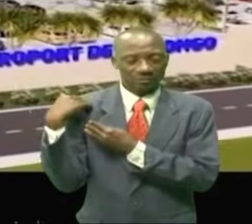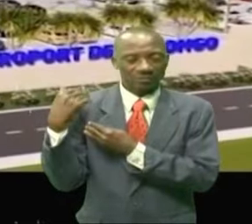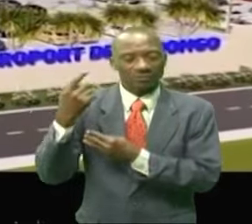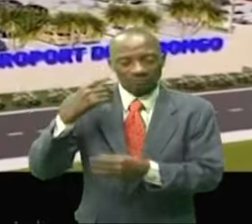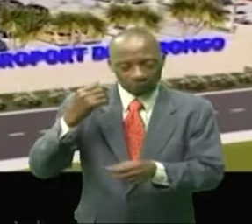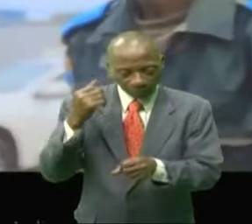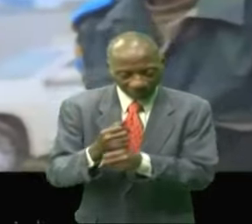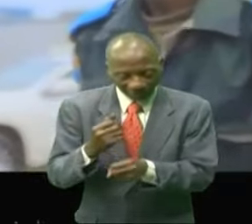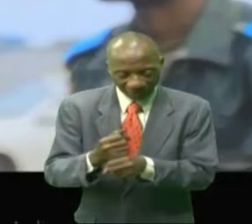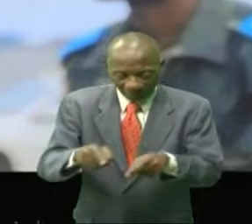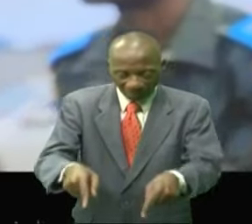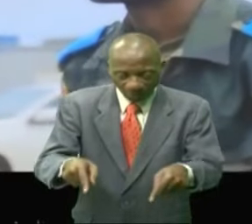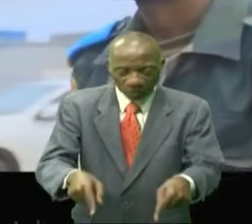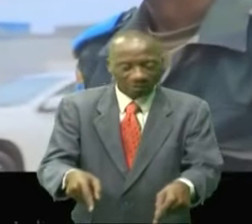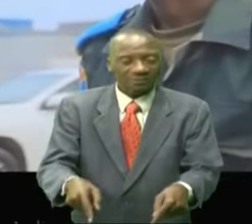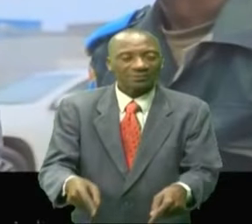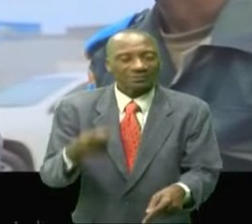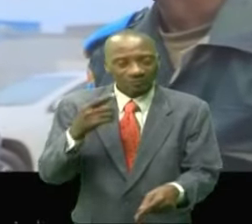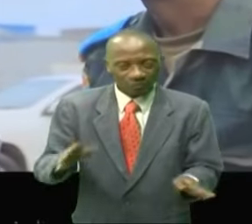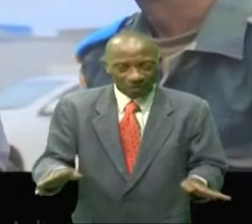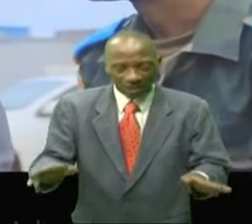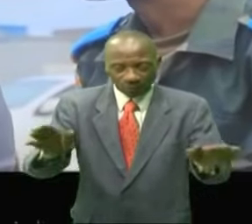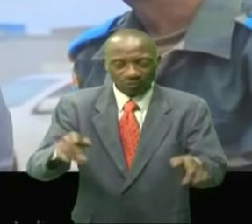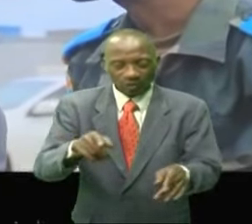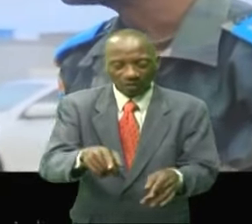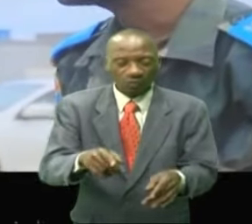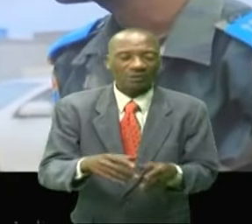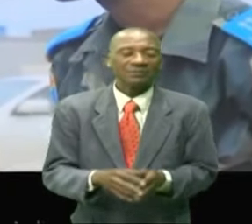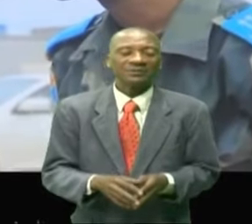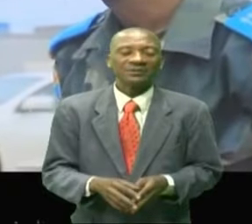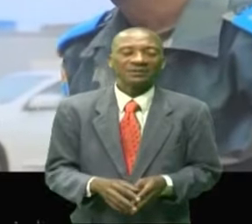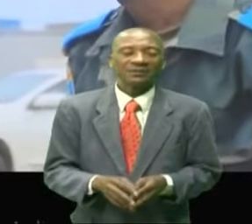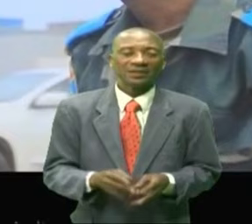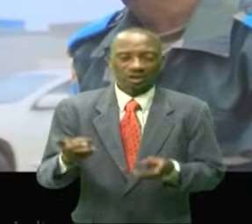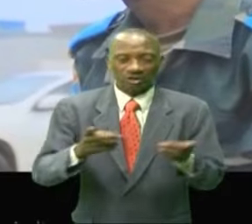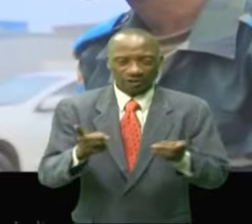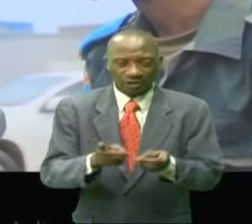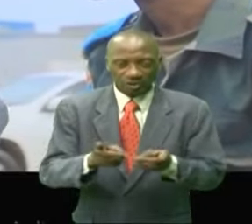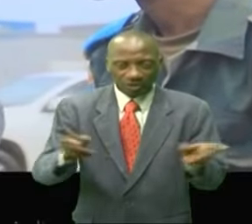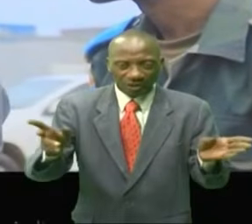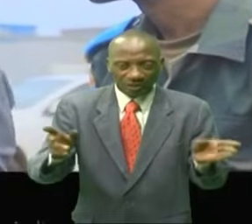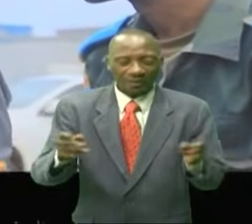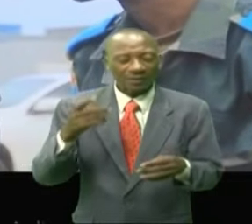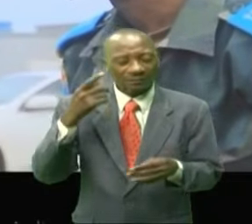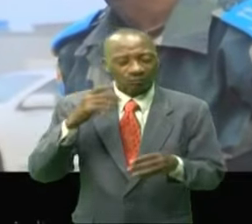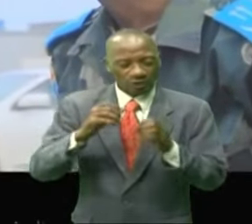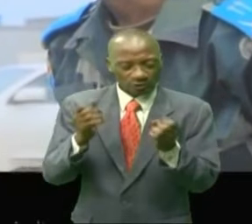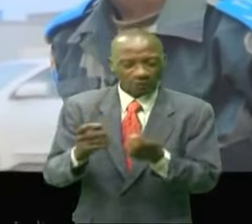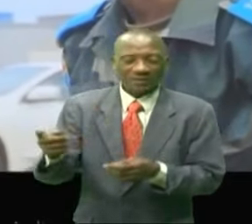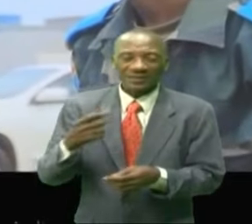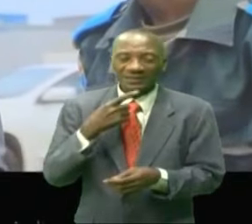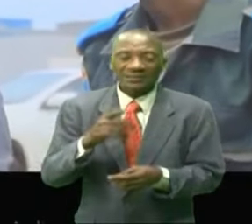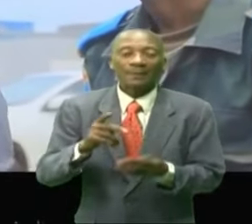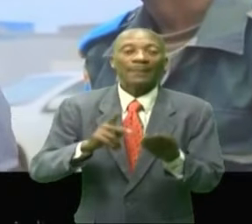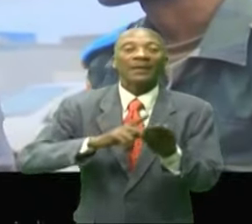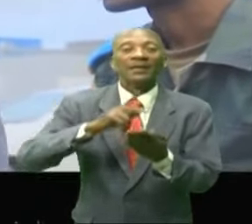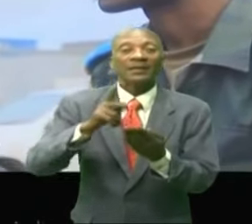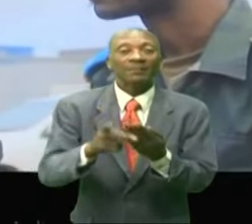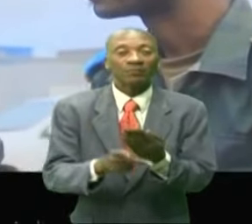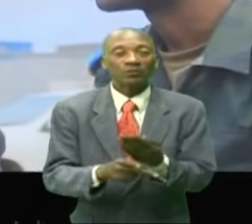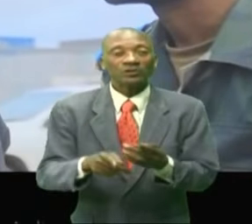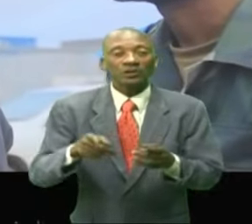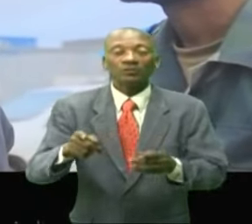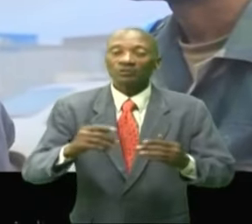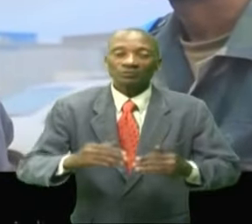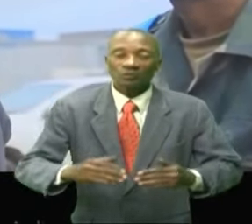standard international, souligne son directeur général, Joseph Akilimali. Selon lui, ce projet s'étend sur 36 mois